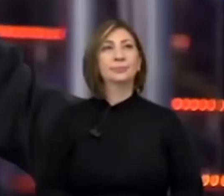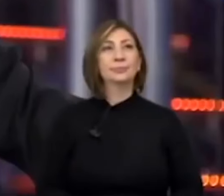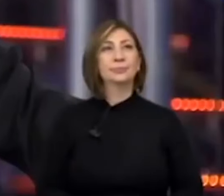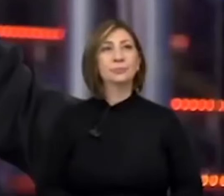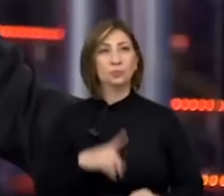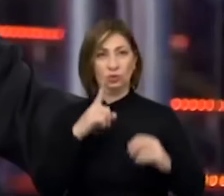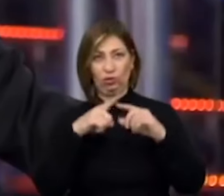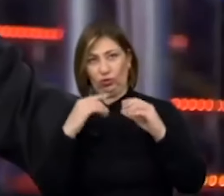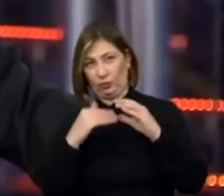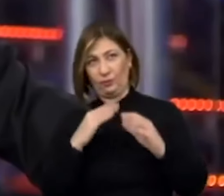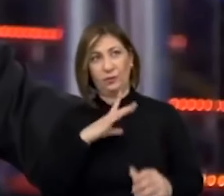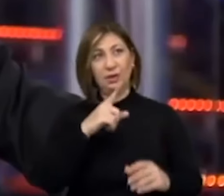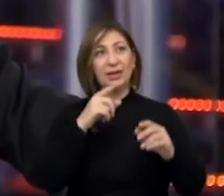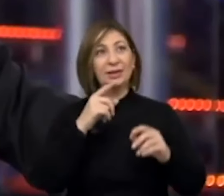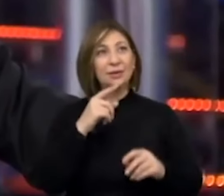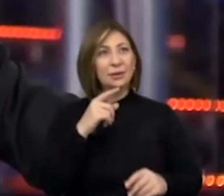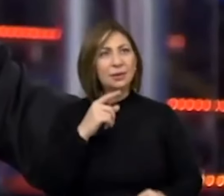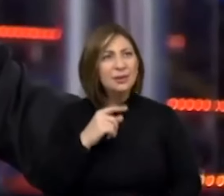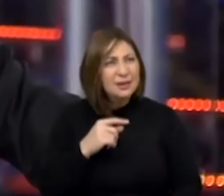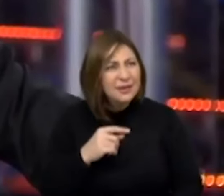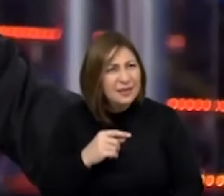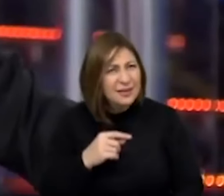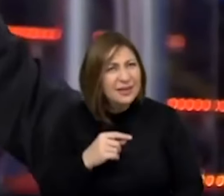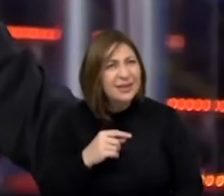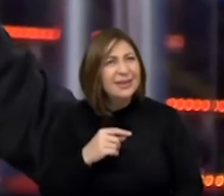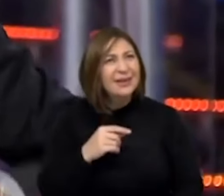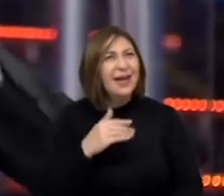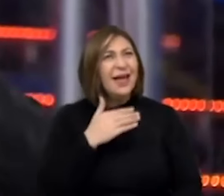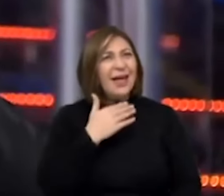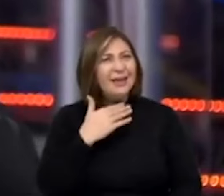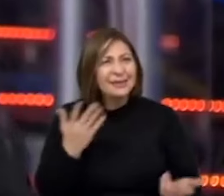Senin bir Twitter adresin vardır onun. Et kırmızı et. Et kırmızı et.